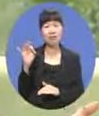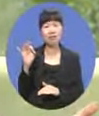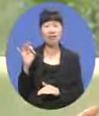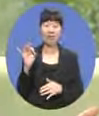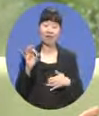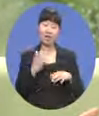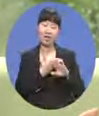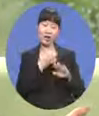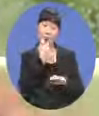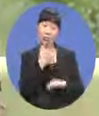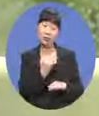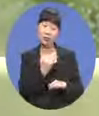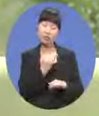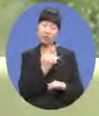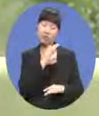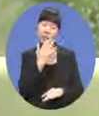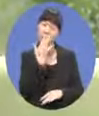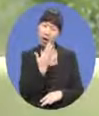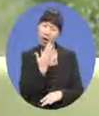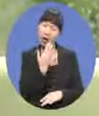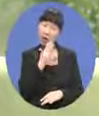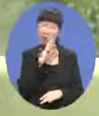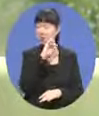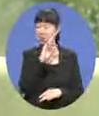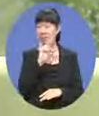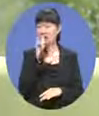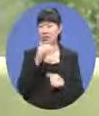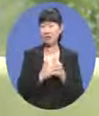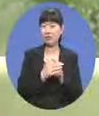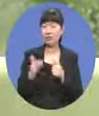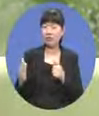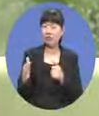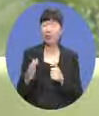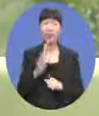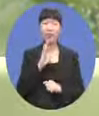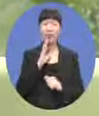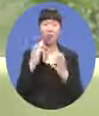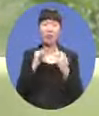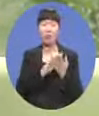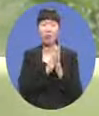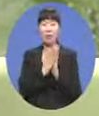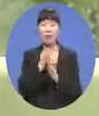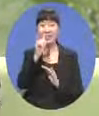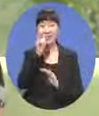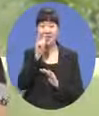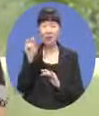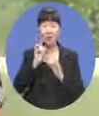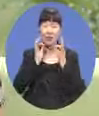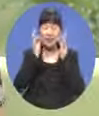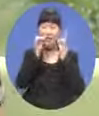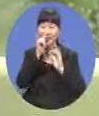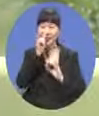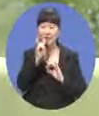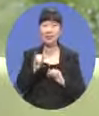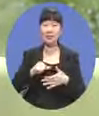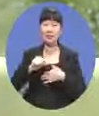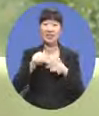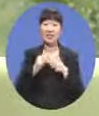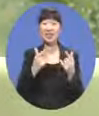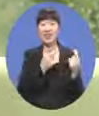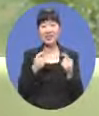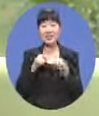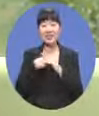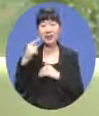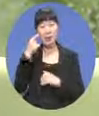설마 그게 그렇게 금방 좋아졌겠어라고 의심들을 가지실 것 같아서 저희가 얼마나 많이 변화를 했는지 또 어떤 노력들을 하셨는지 민재의 집으로 함께